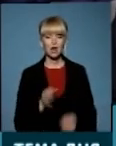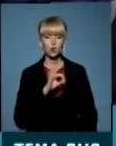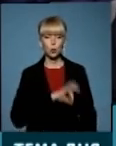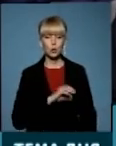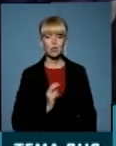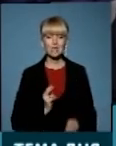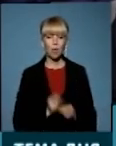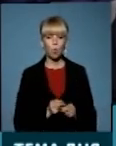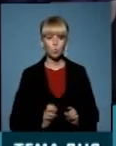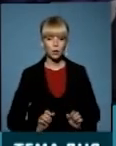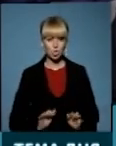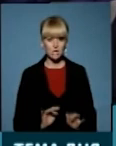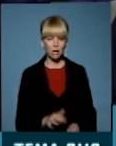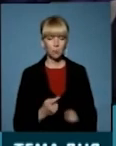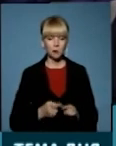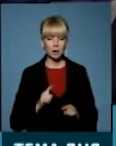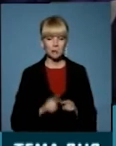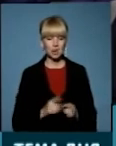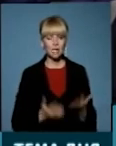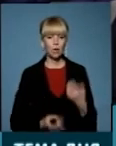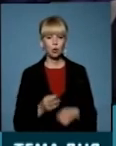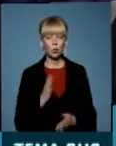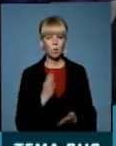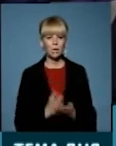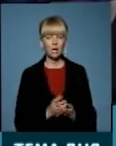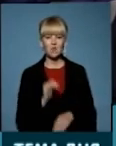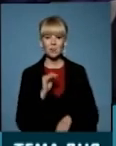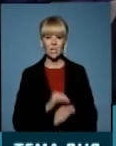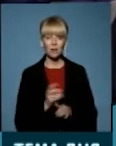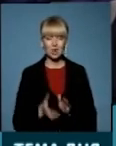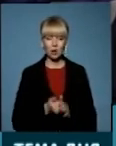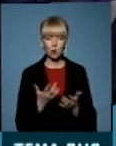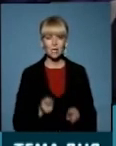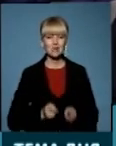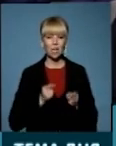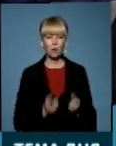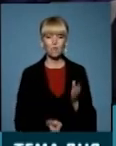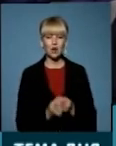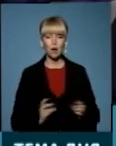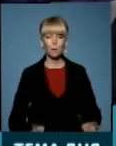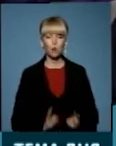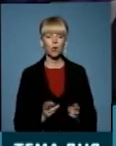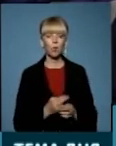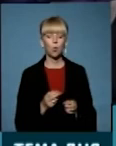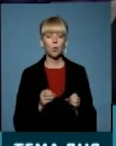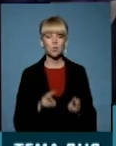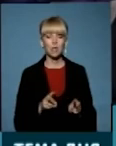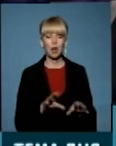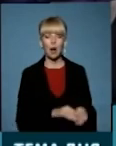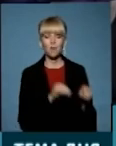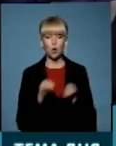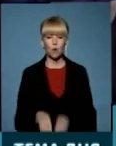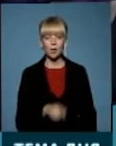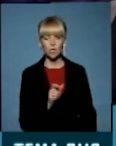застосування запобіжних заходів. Це якщо є виявлені недоліки, які загрожують виникненню пожежі або безпечній евакуації